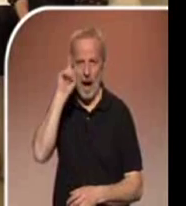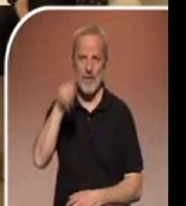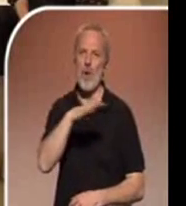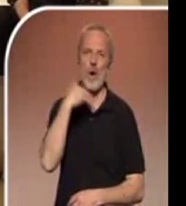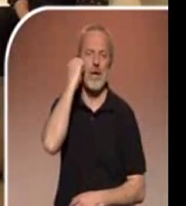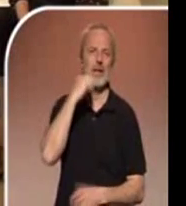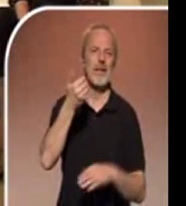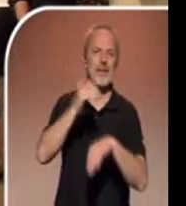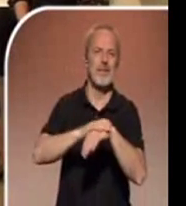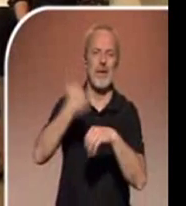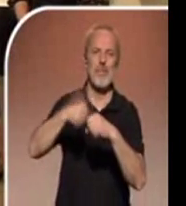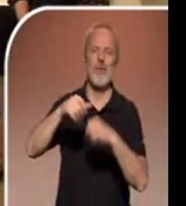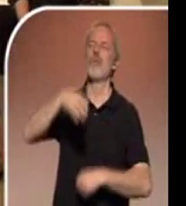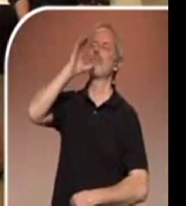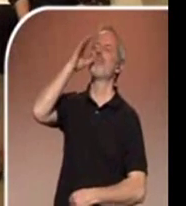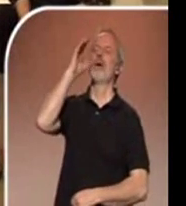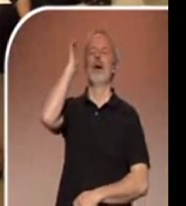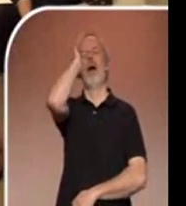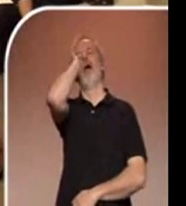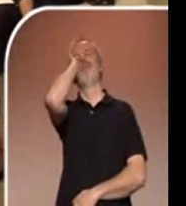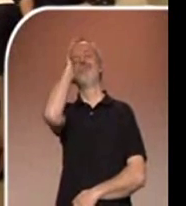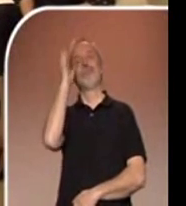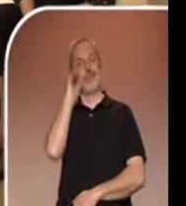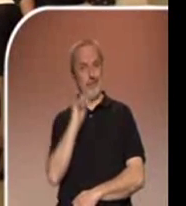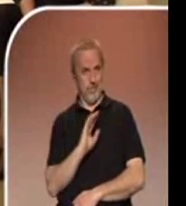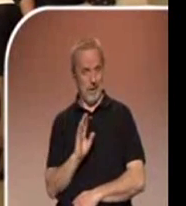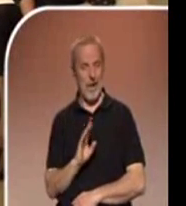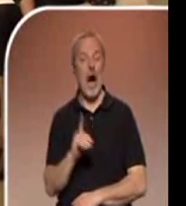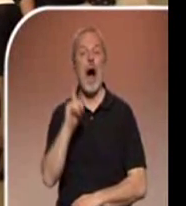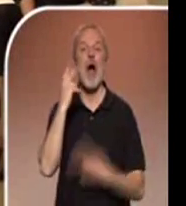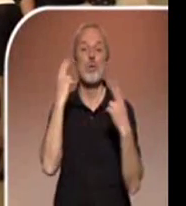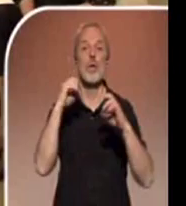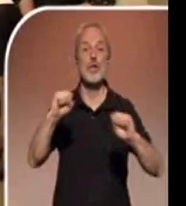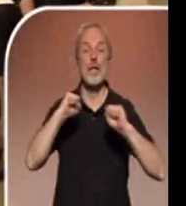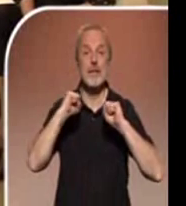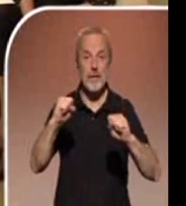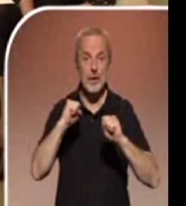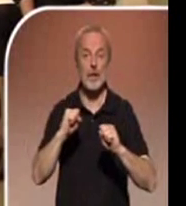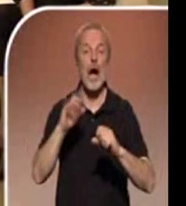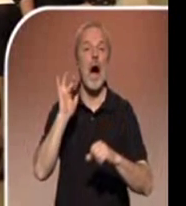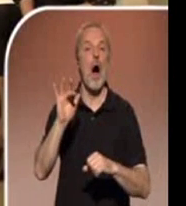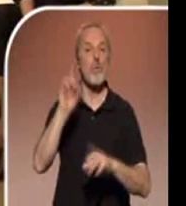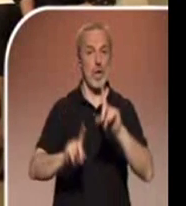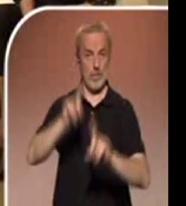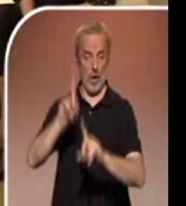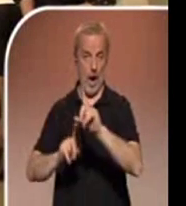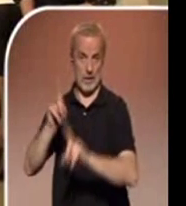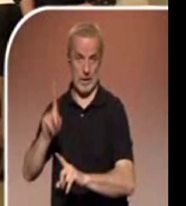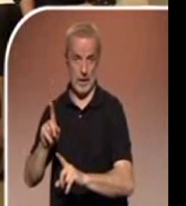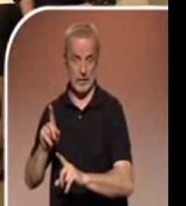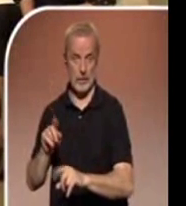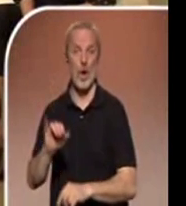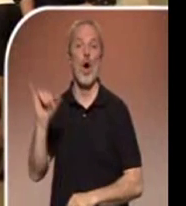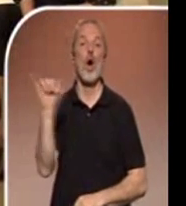je vedlejší. Určitě by měli cvičit s dolními končetinami a projít se. A ty, co